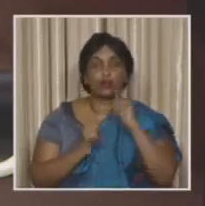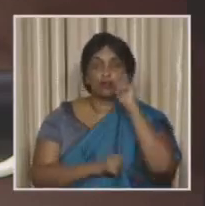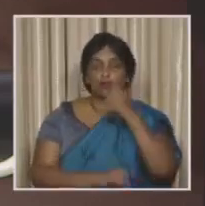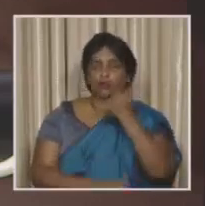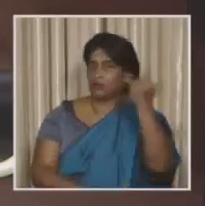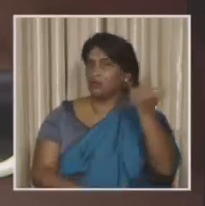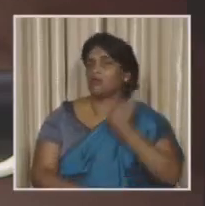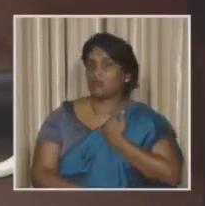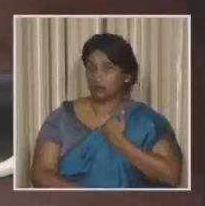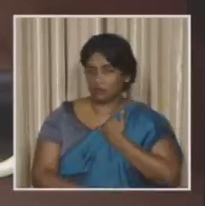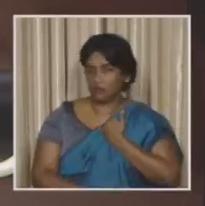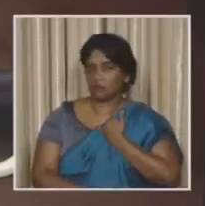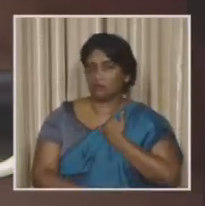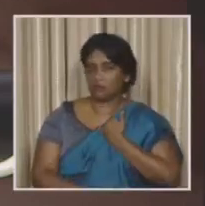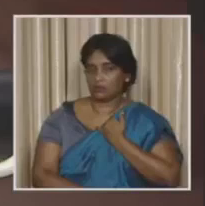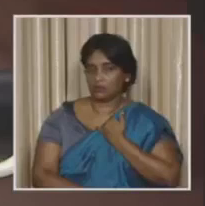කියලා